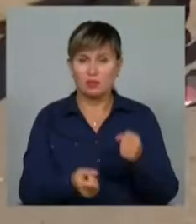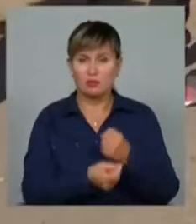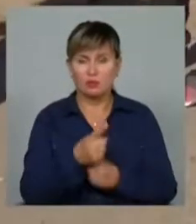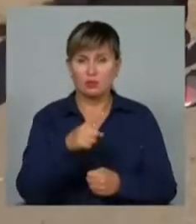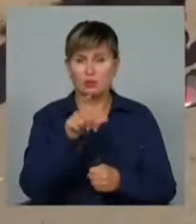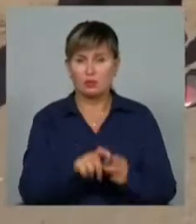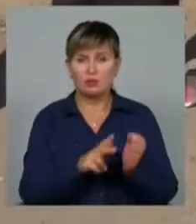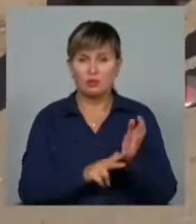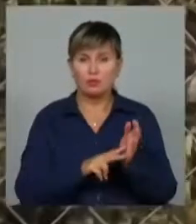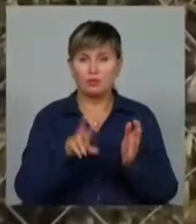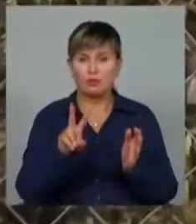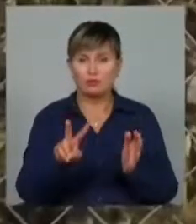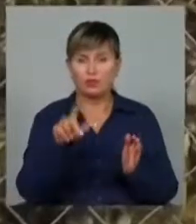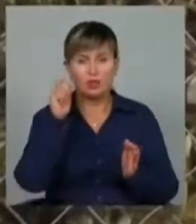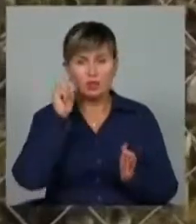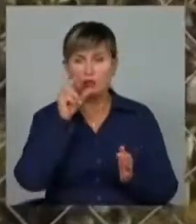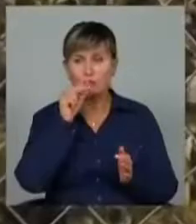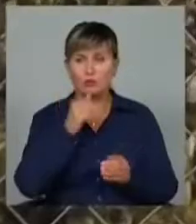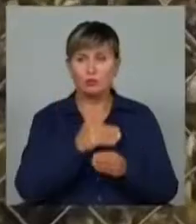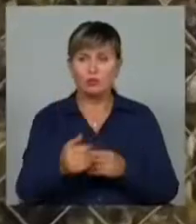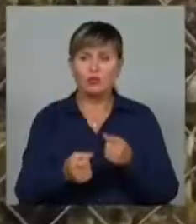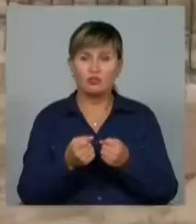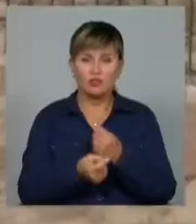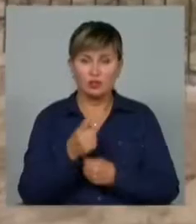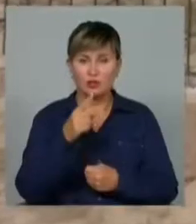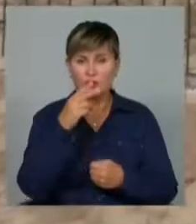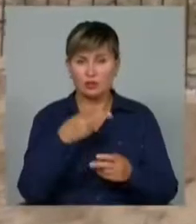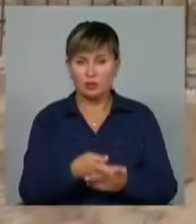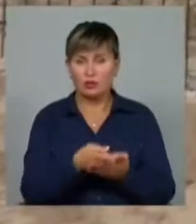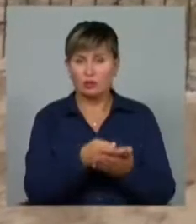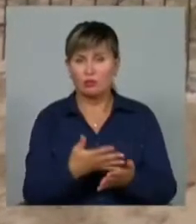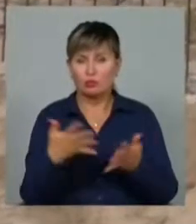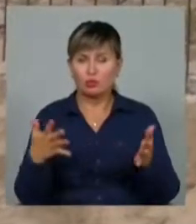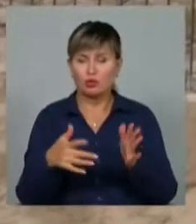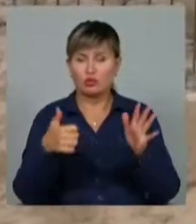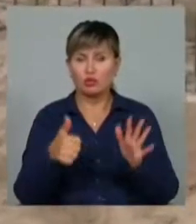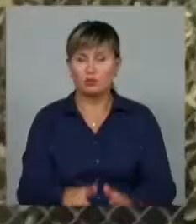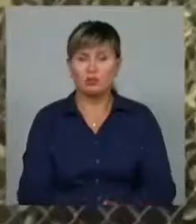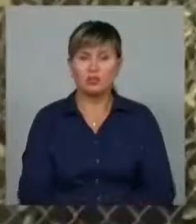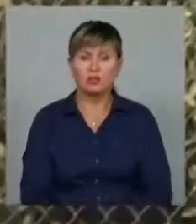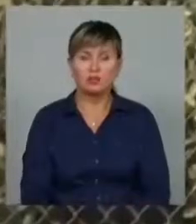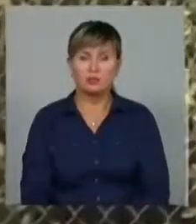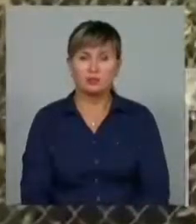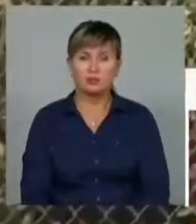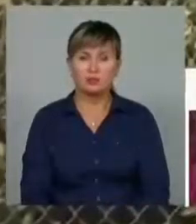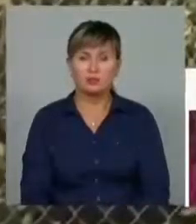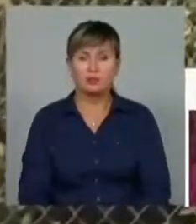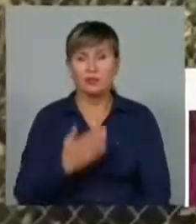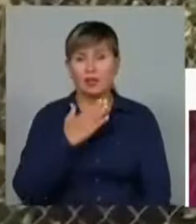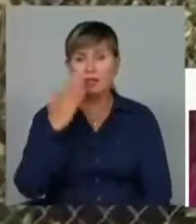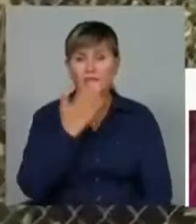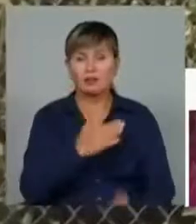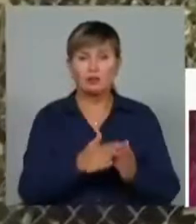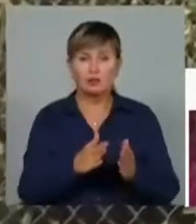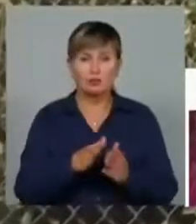труп 82-летнего мужчины. Позже выяснится, что тело пролежало там больше полугода. Летом возле их